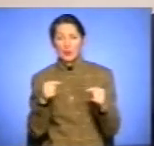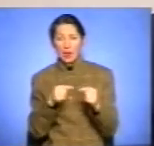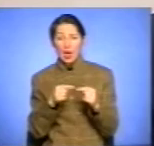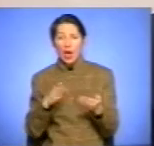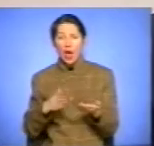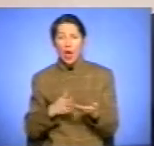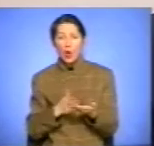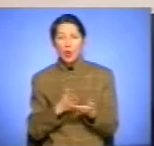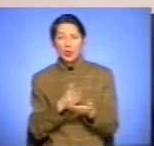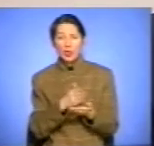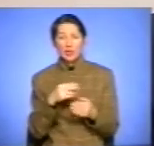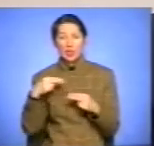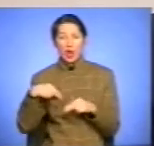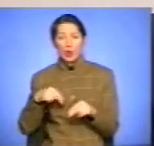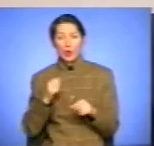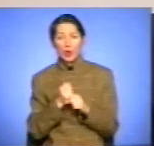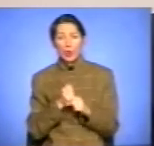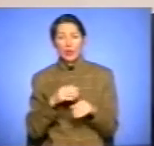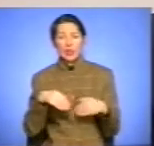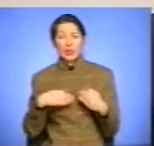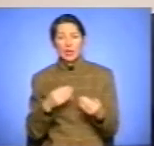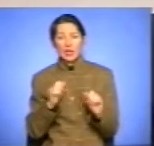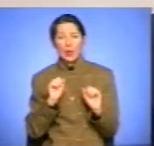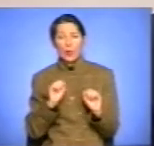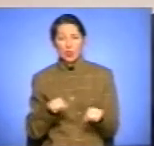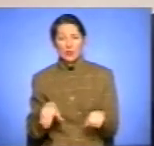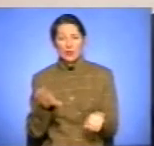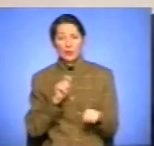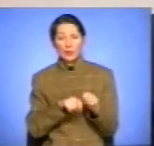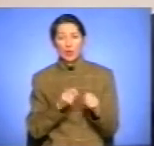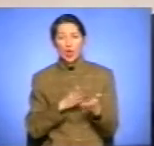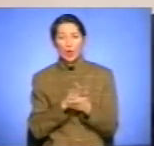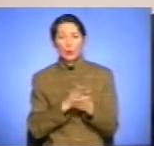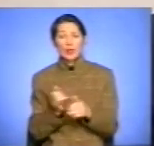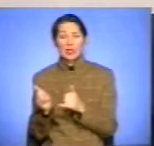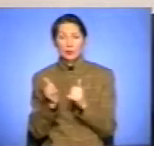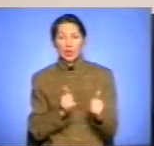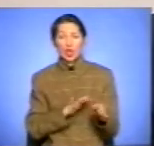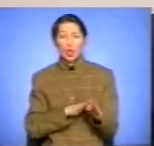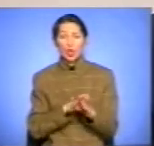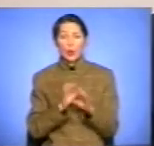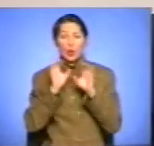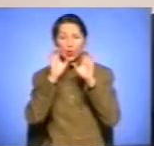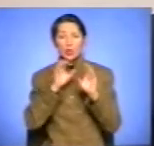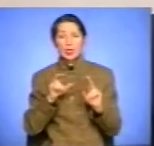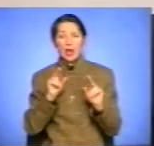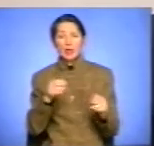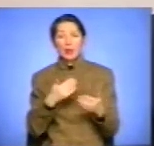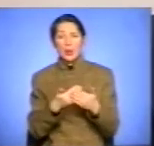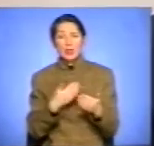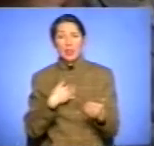дає можливість всім контролюючим службам забезпечити дотримання конституційних гарантій перед нашими